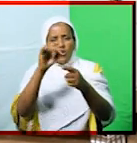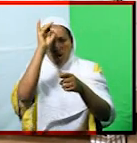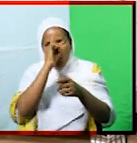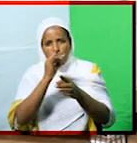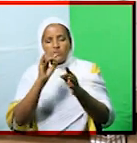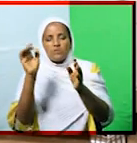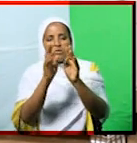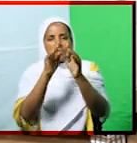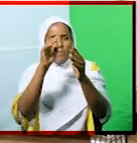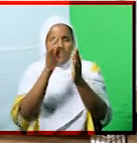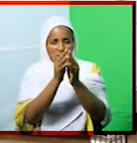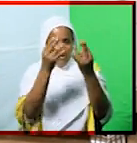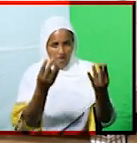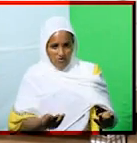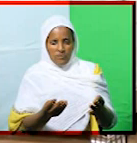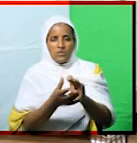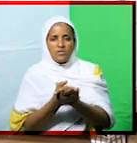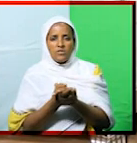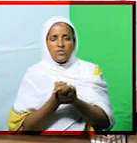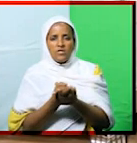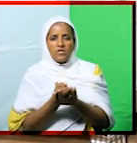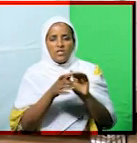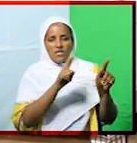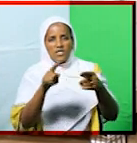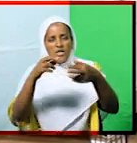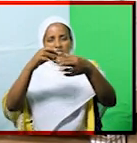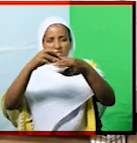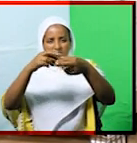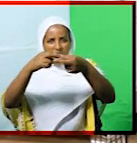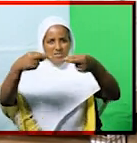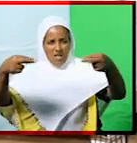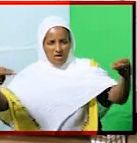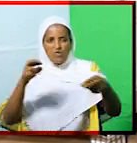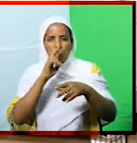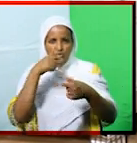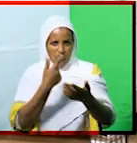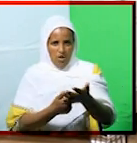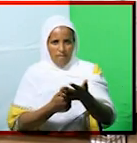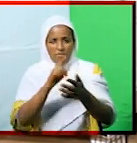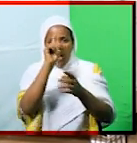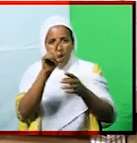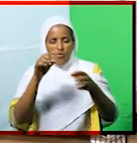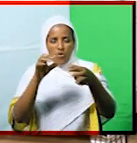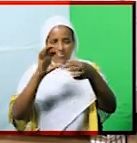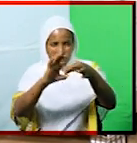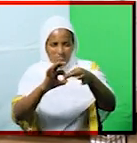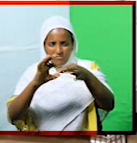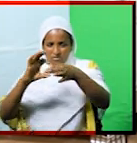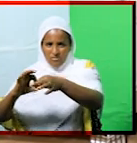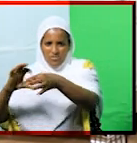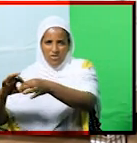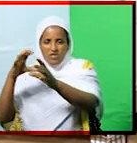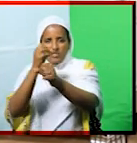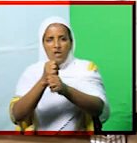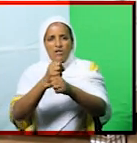ነው። እንደመሰለ እንደ ፈቃድ ሰው ወደ መጻሕፍት ሐሳብ መድረስ ያጣው መጻሕፍትን እንደ ሐሳቡ መውሰድ የሚያመጣው በሽታ ነው ማለት ነው።